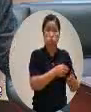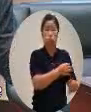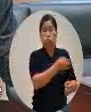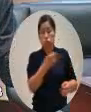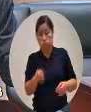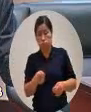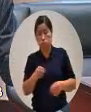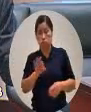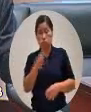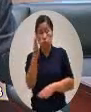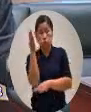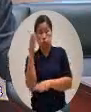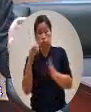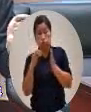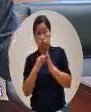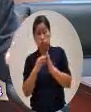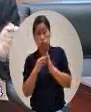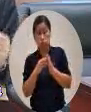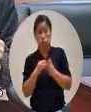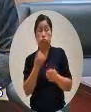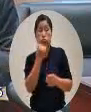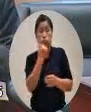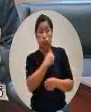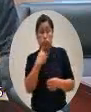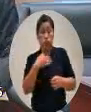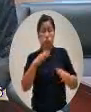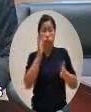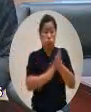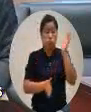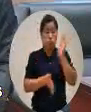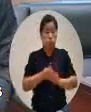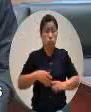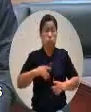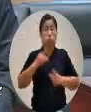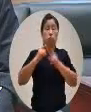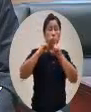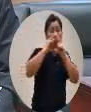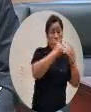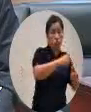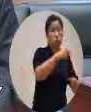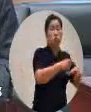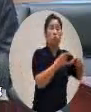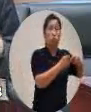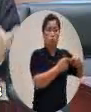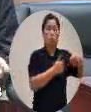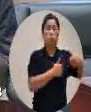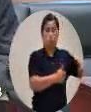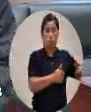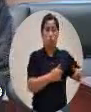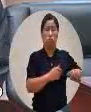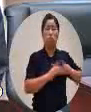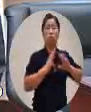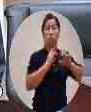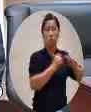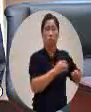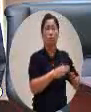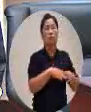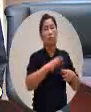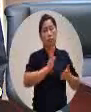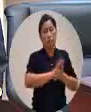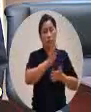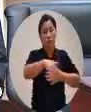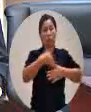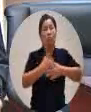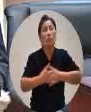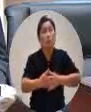但是後面怎麼樣還他們的一個公道我們希望後面來處理下面